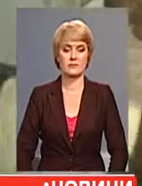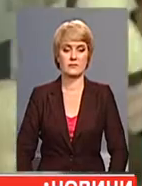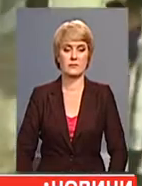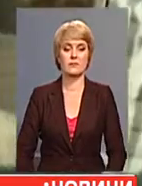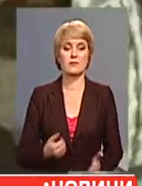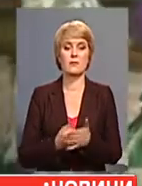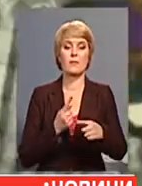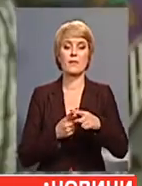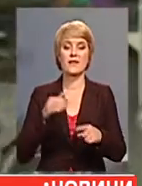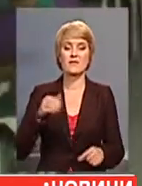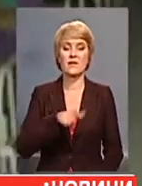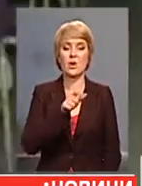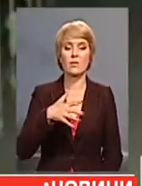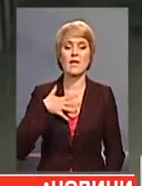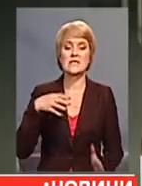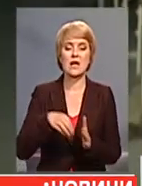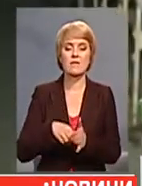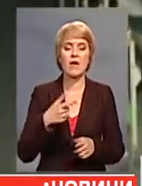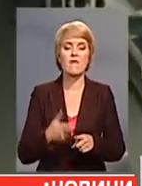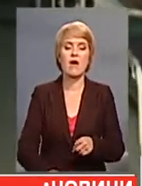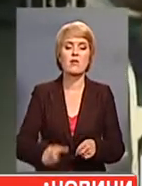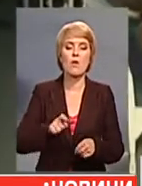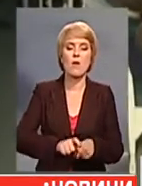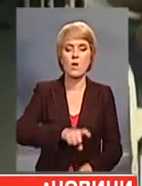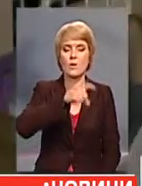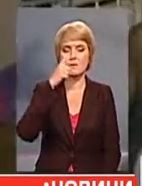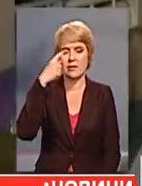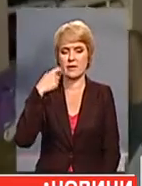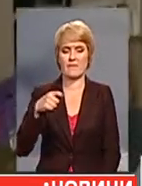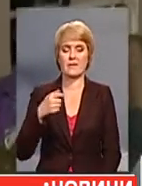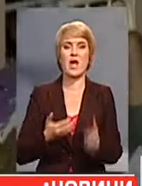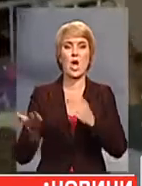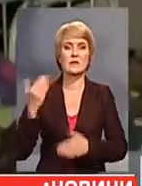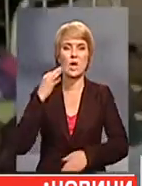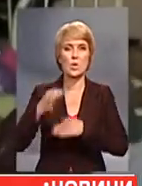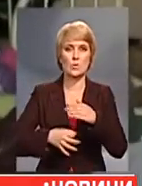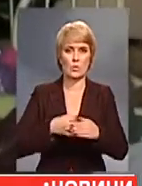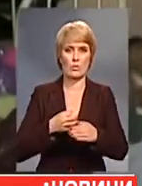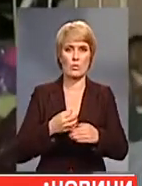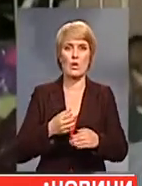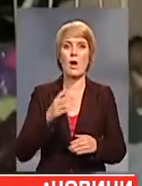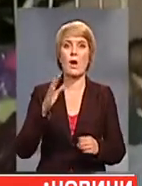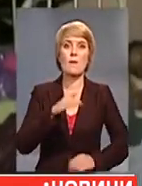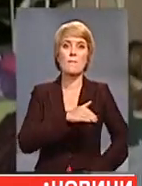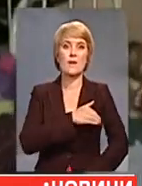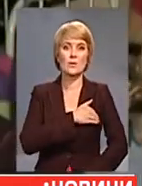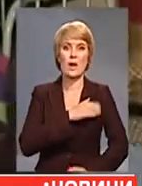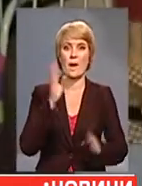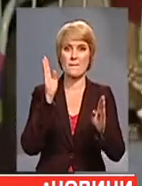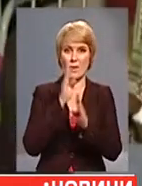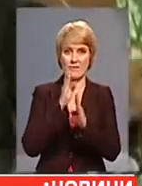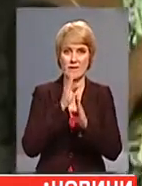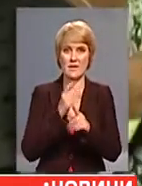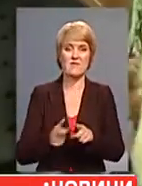Щонайменше 500 людей загинуло від аномальної спеки в Індії лише за останню добу. Цього року температура повітря по всій країні перевищила